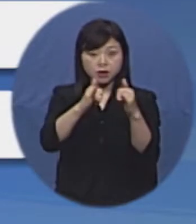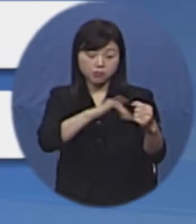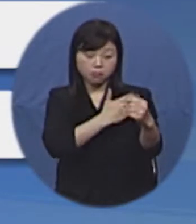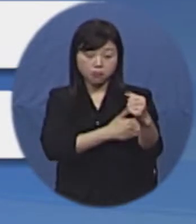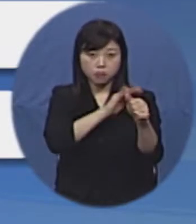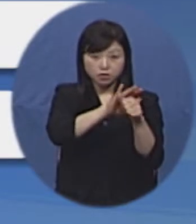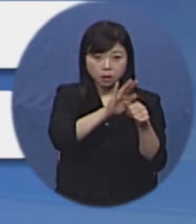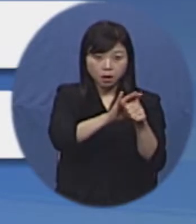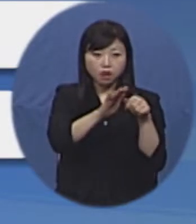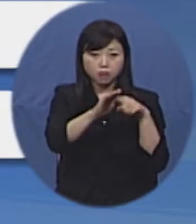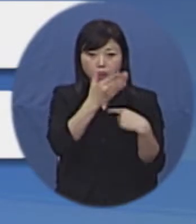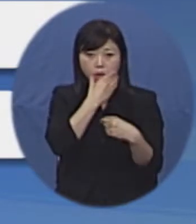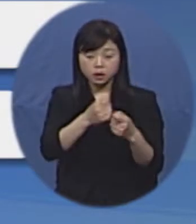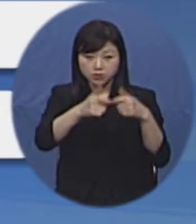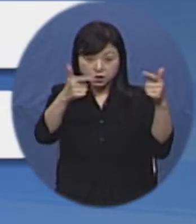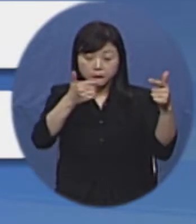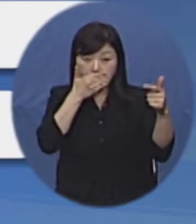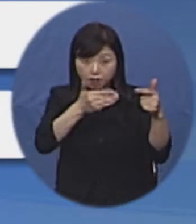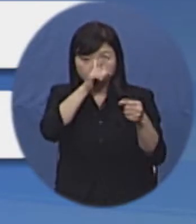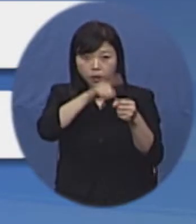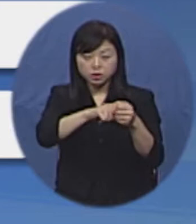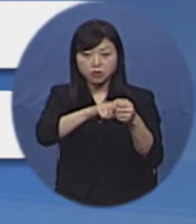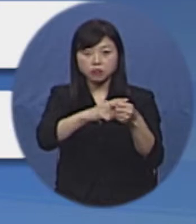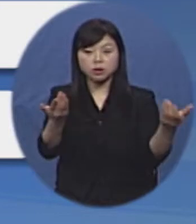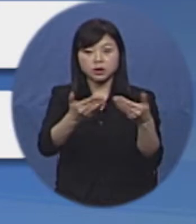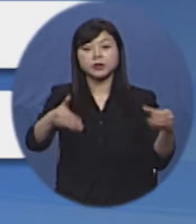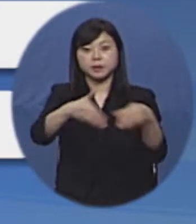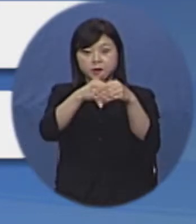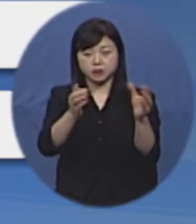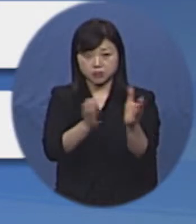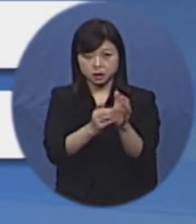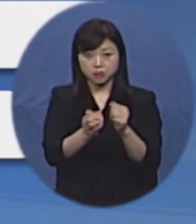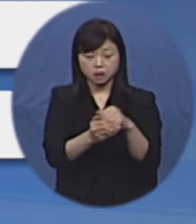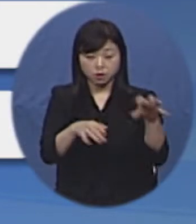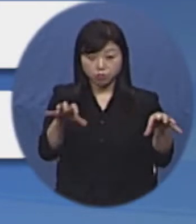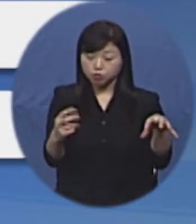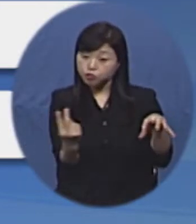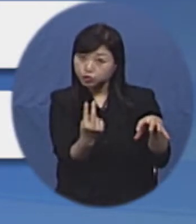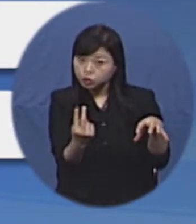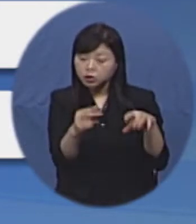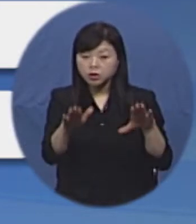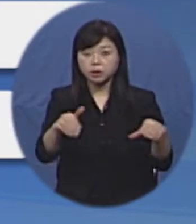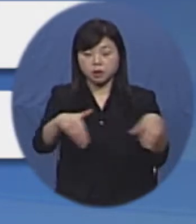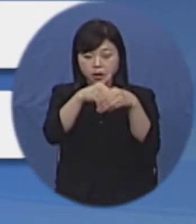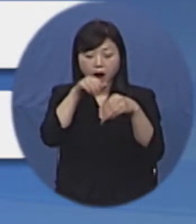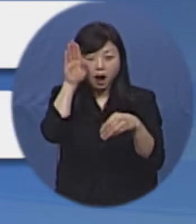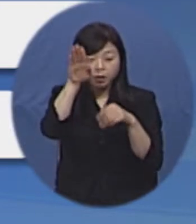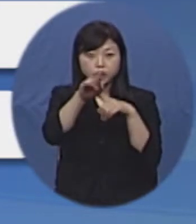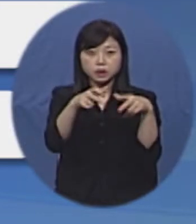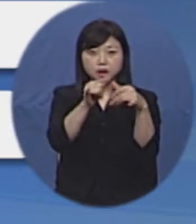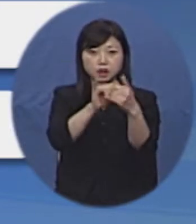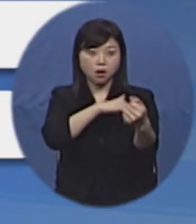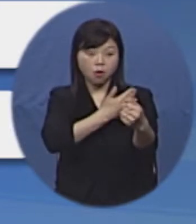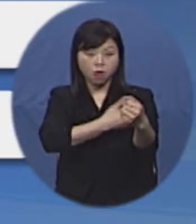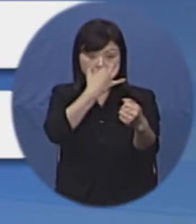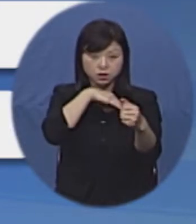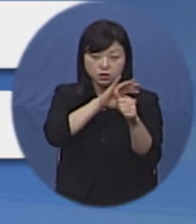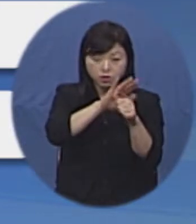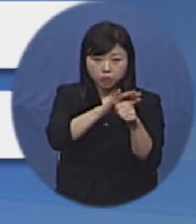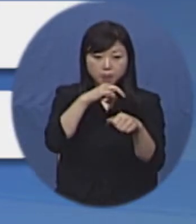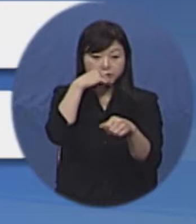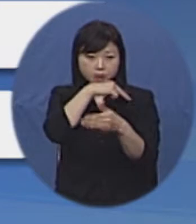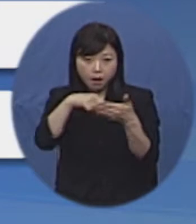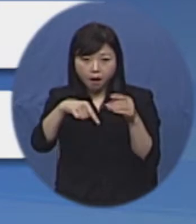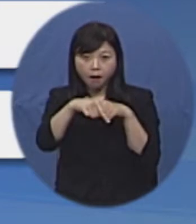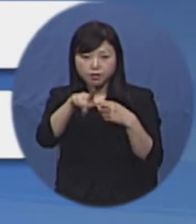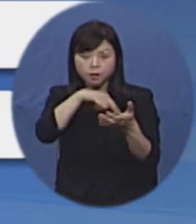법률복지 증진을 위한 업무 협약을 체결했습니다. 두 기관은 이번 협약을 통해 앞으로 장애인 권익옹호와 피해 회복을